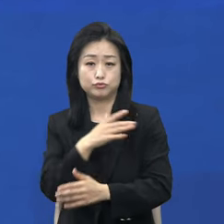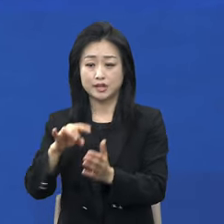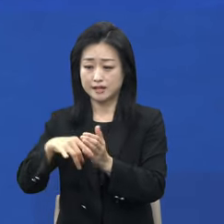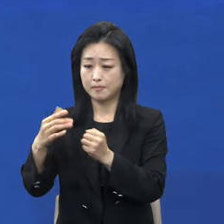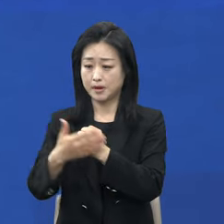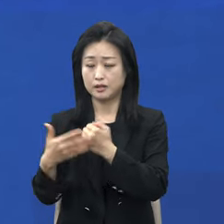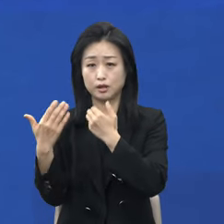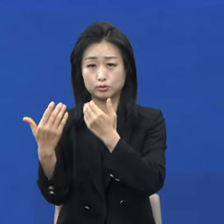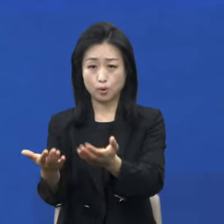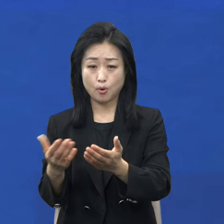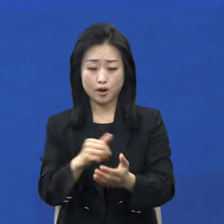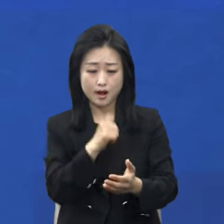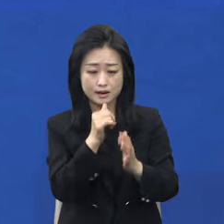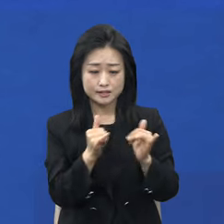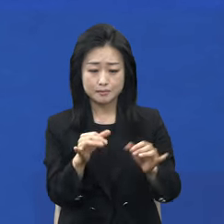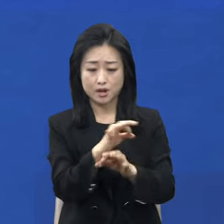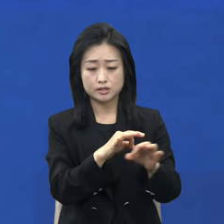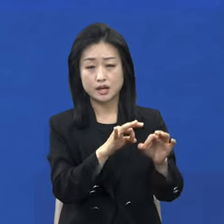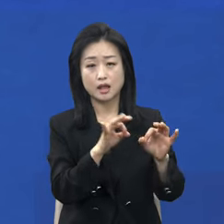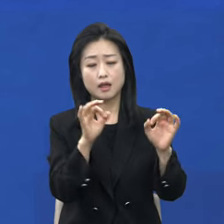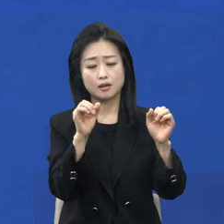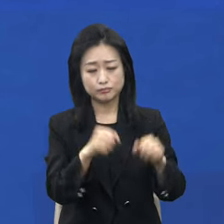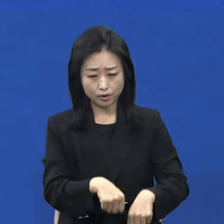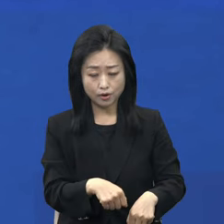정책으로 서민 경제는 무너지고